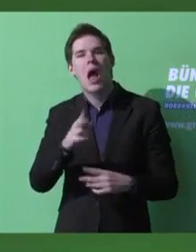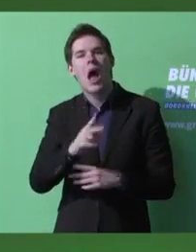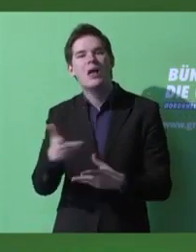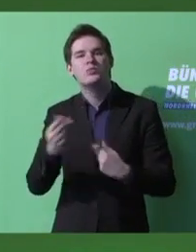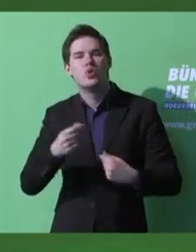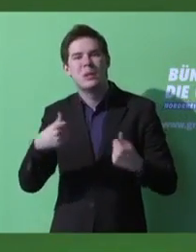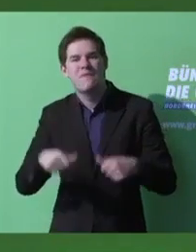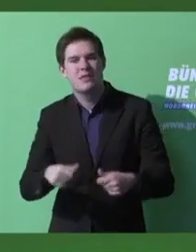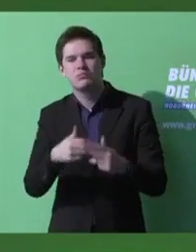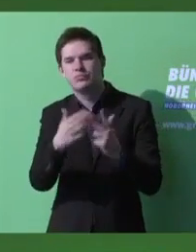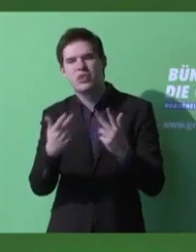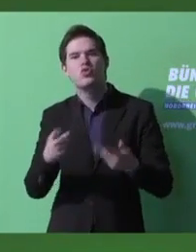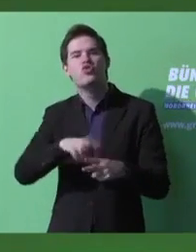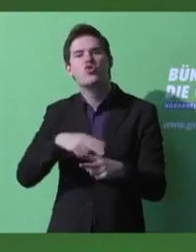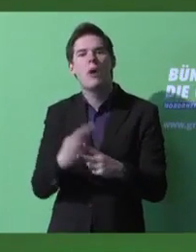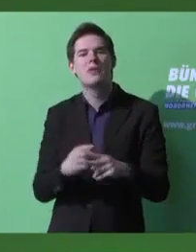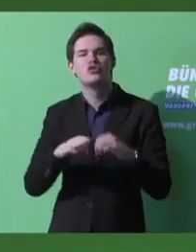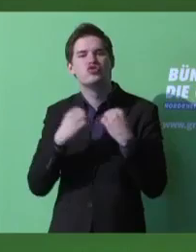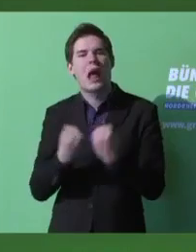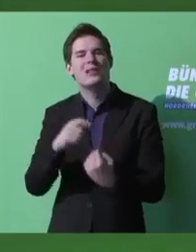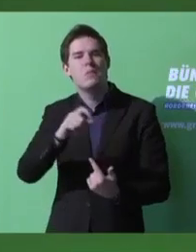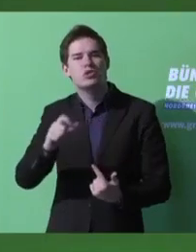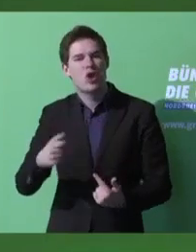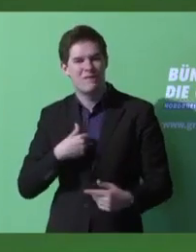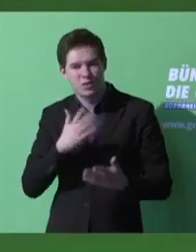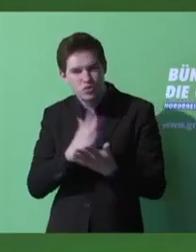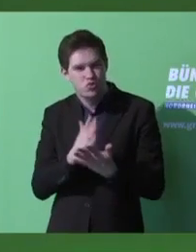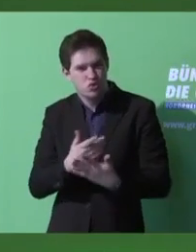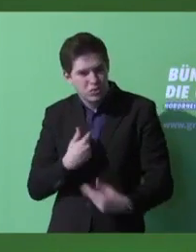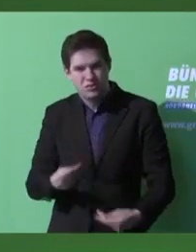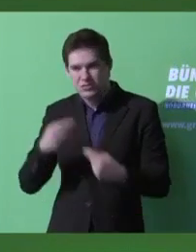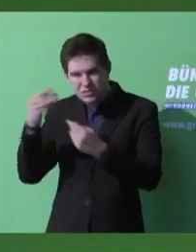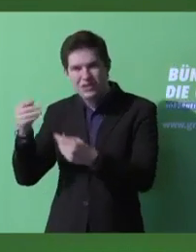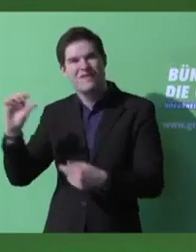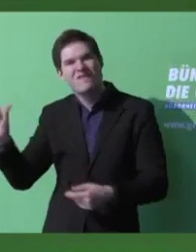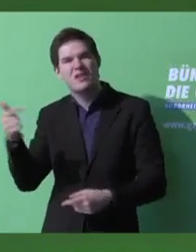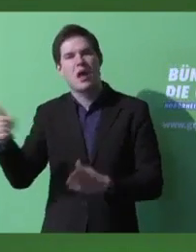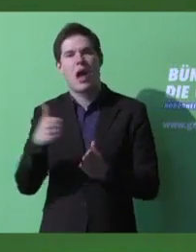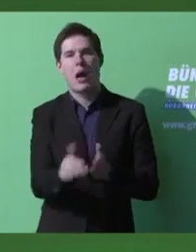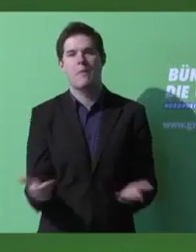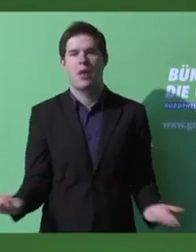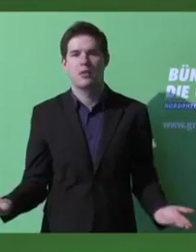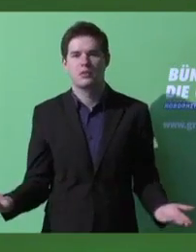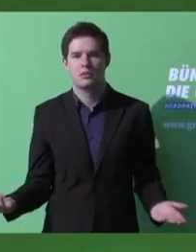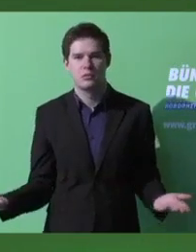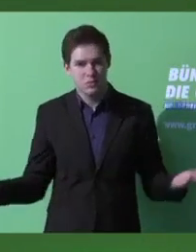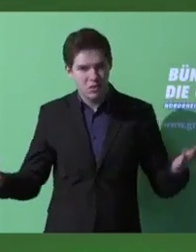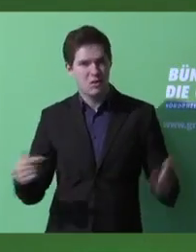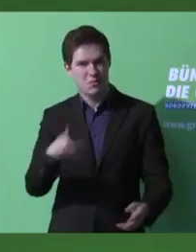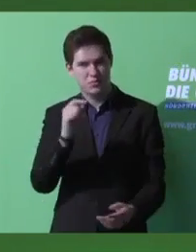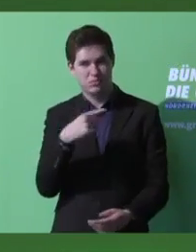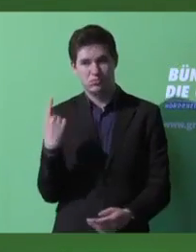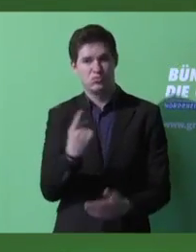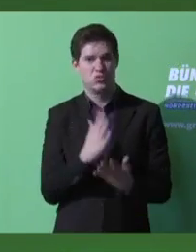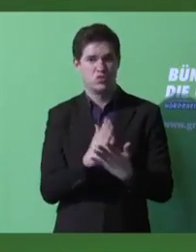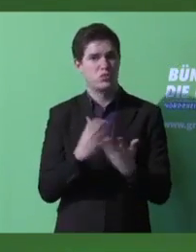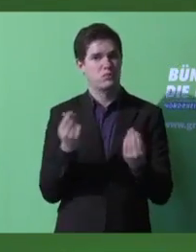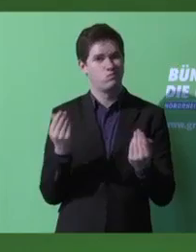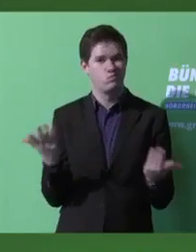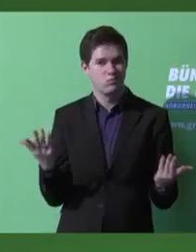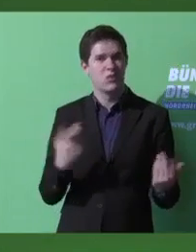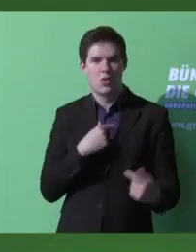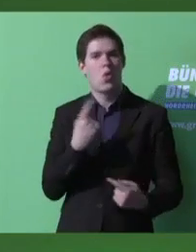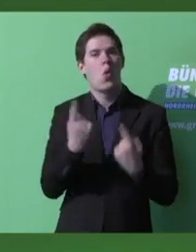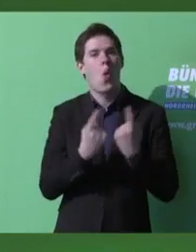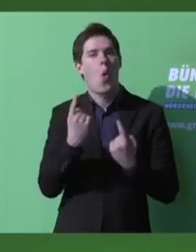doppelte Staatsbürgerschaft im Bundesrat eine Mehrheit im Bundestag abgelehnt. Das zeigt, liebe Freundinnen und Freunde, wir brauchen auch eine